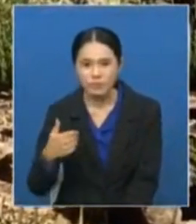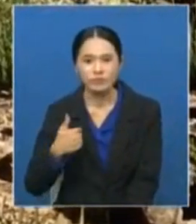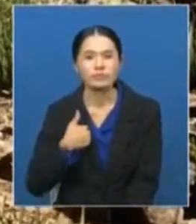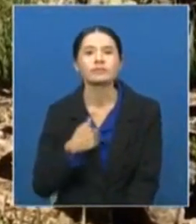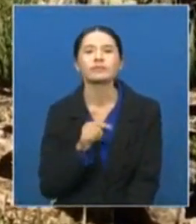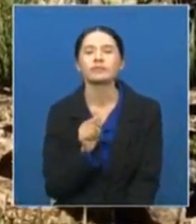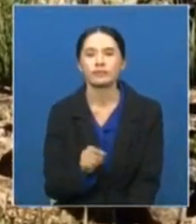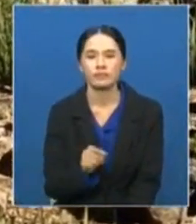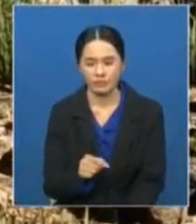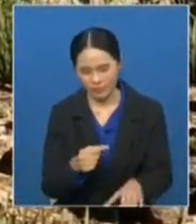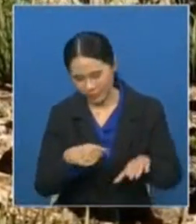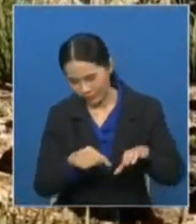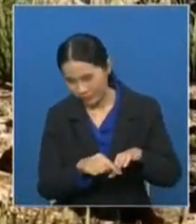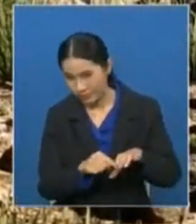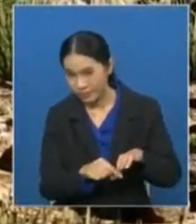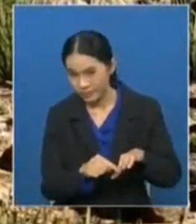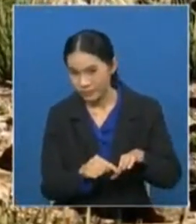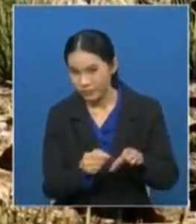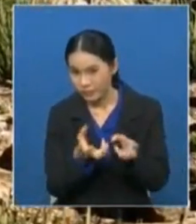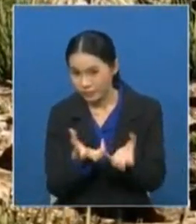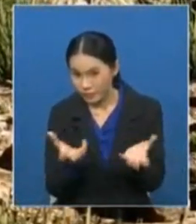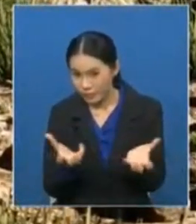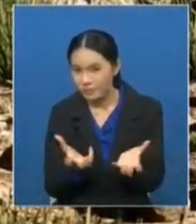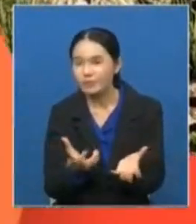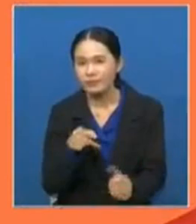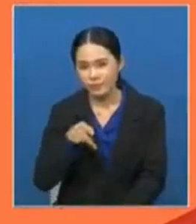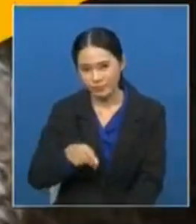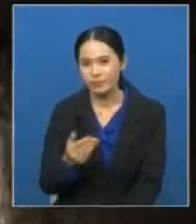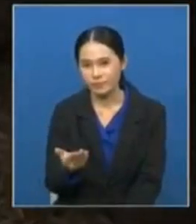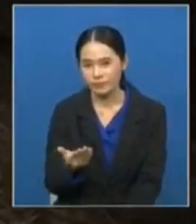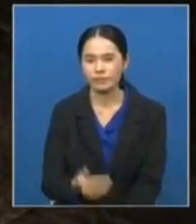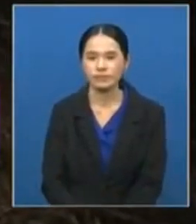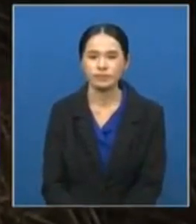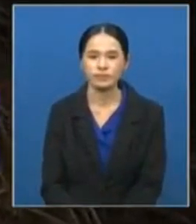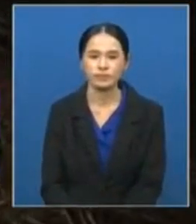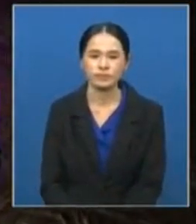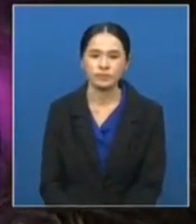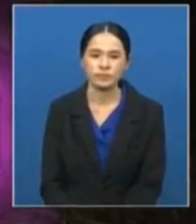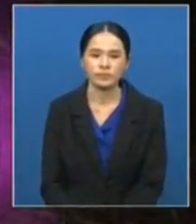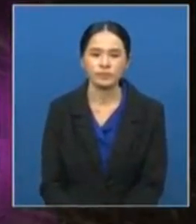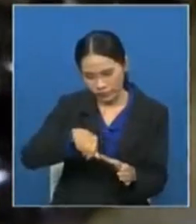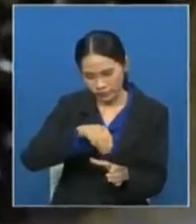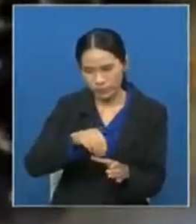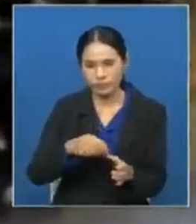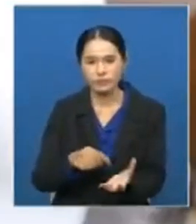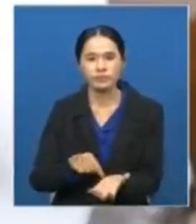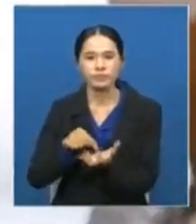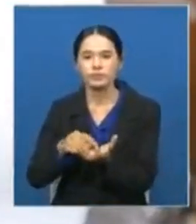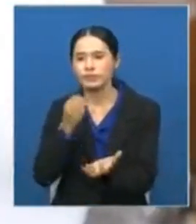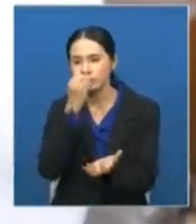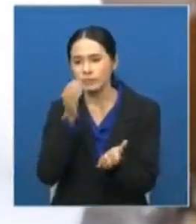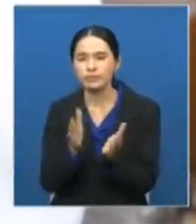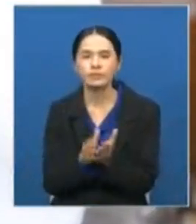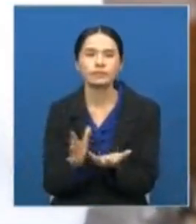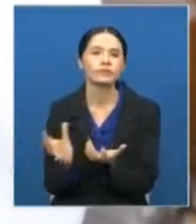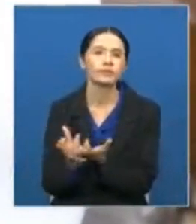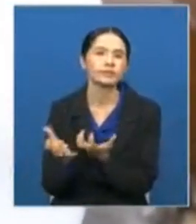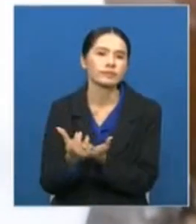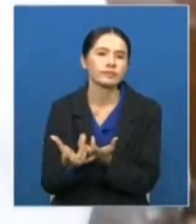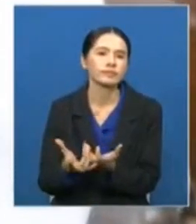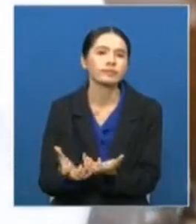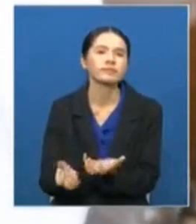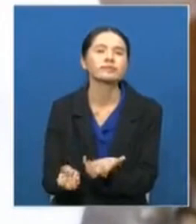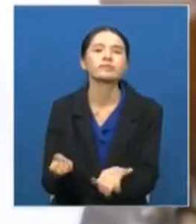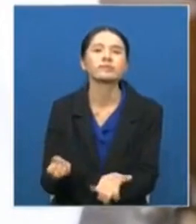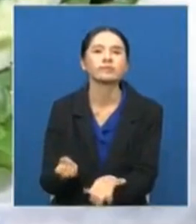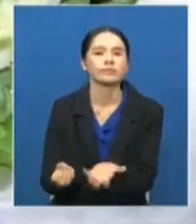แหละค่ะข้างในมีวัตถุดิบชั้นเลิศรออยู่ค่ะช่วงเวลาค่ำๆคุณจะทานคู่กับผักสดผักลวกทานเ